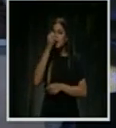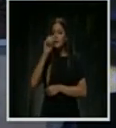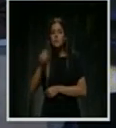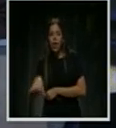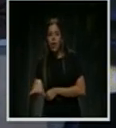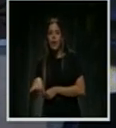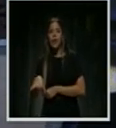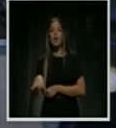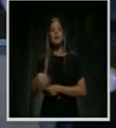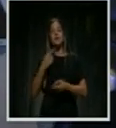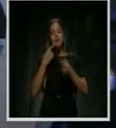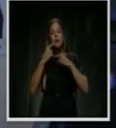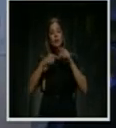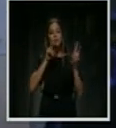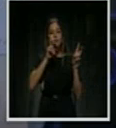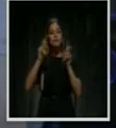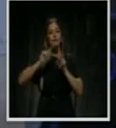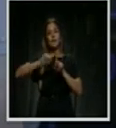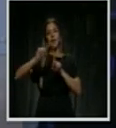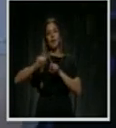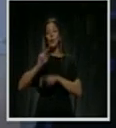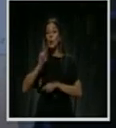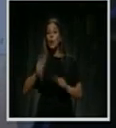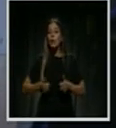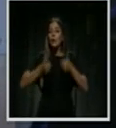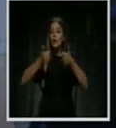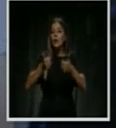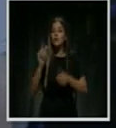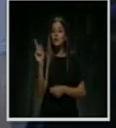qed nindirizzaw ukoll għaliex hija importanti ukoll